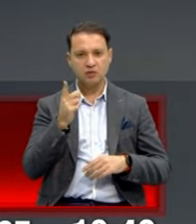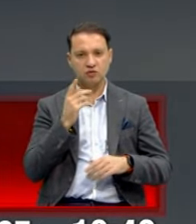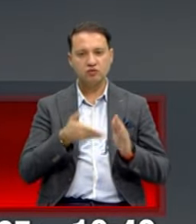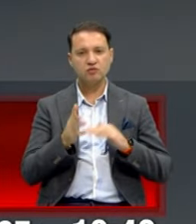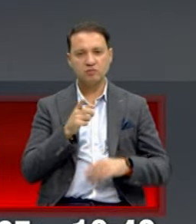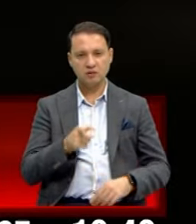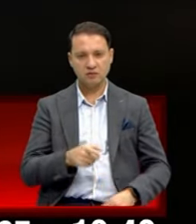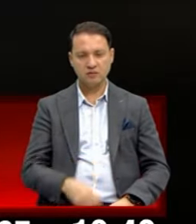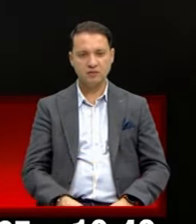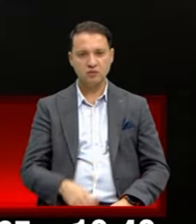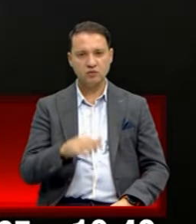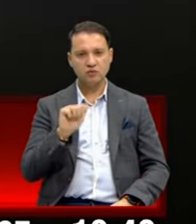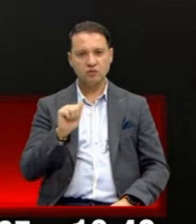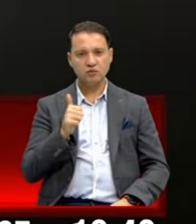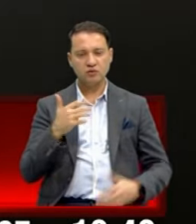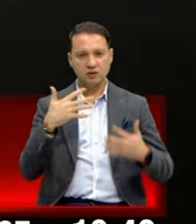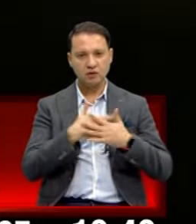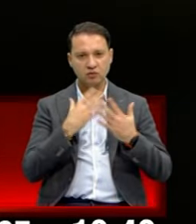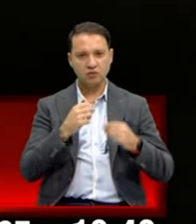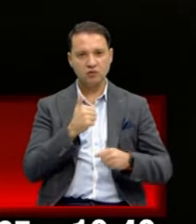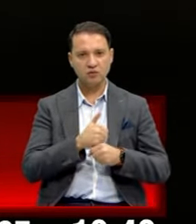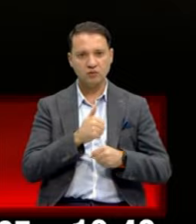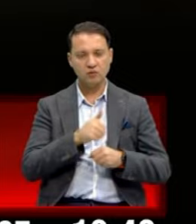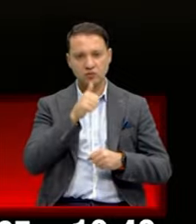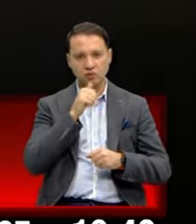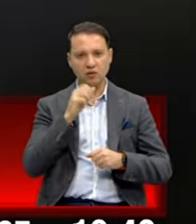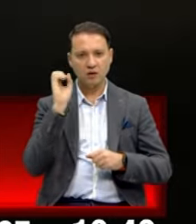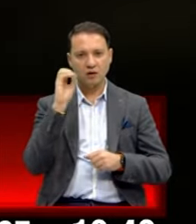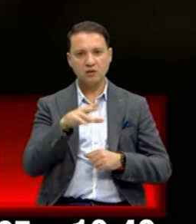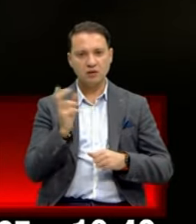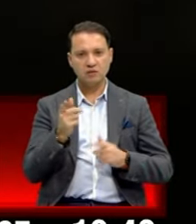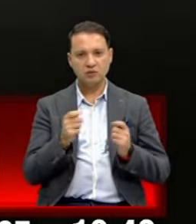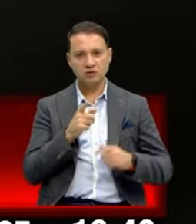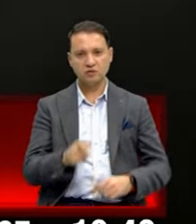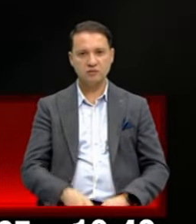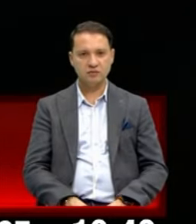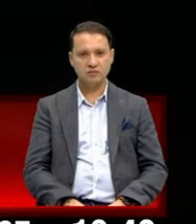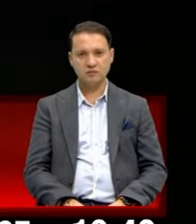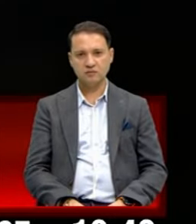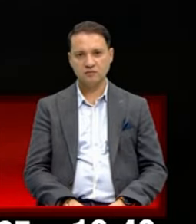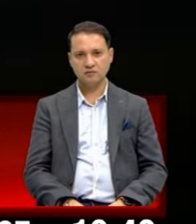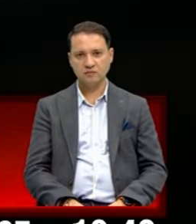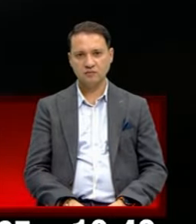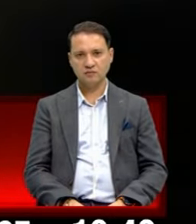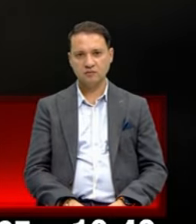türlü çıkmadı. Gün geceye döndüğünde ekiplere su atarak kaçmaya çalıştı.